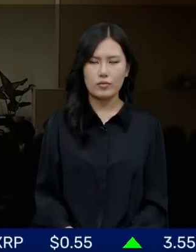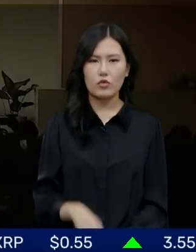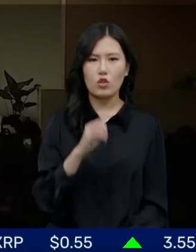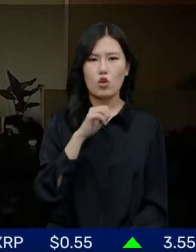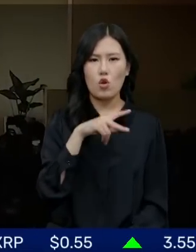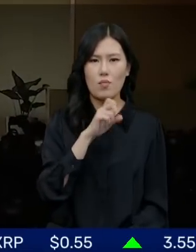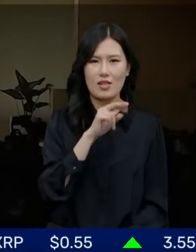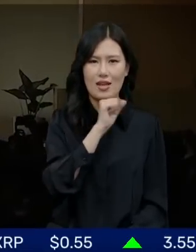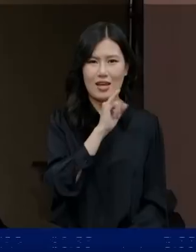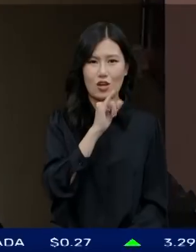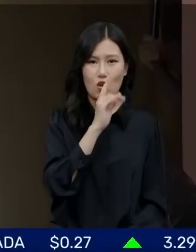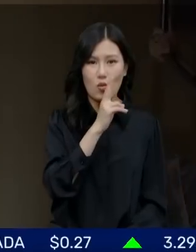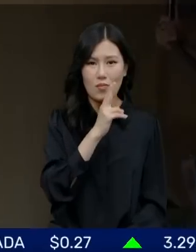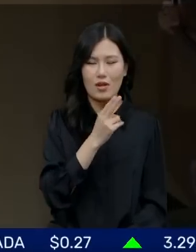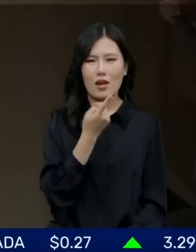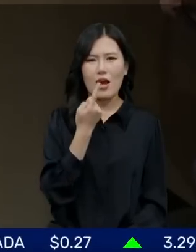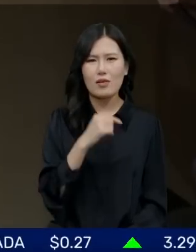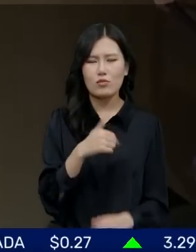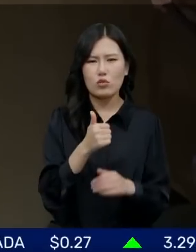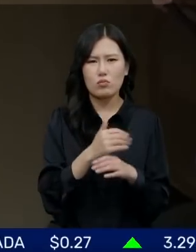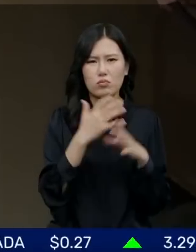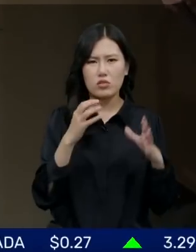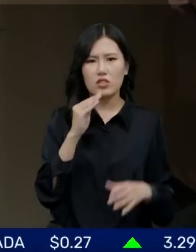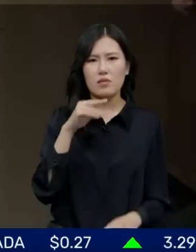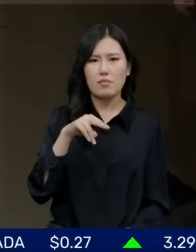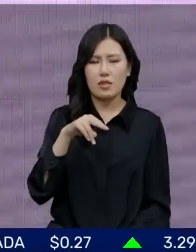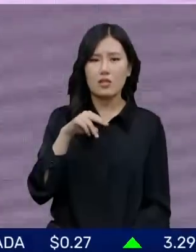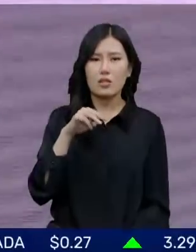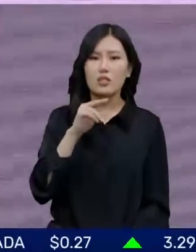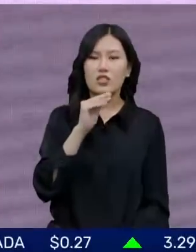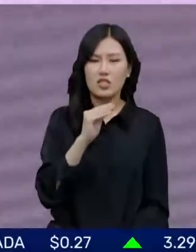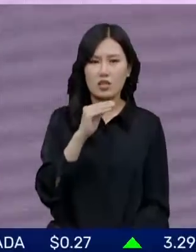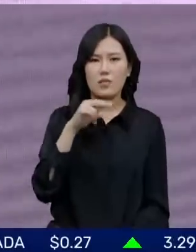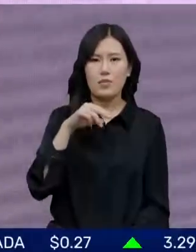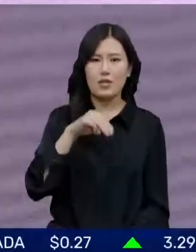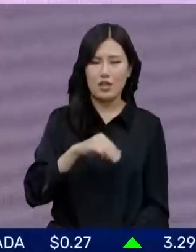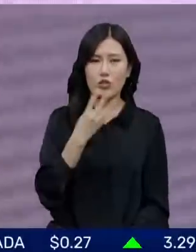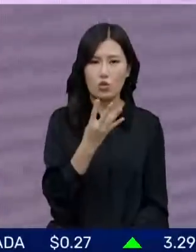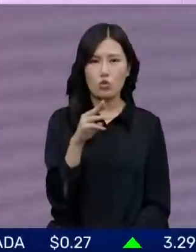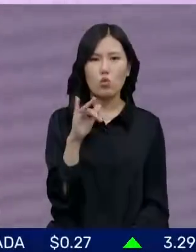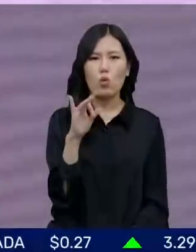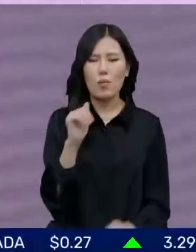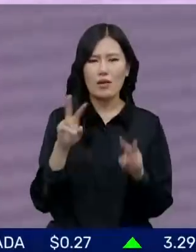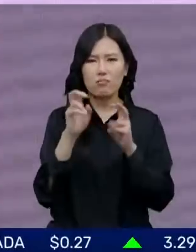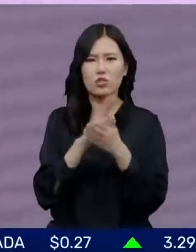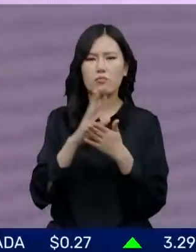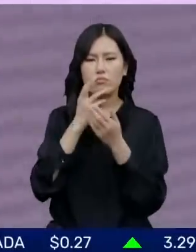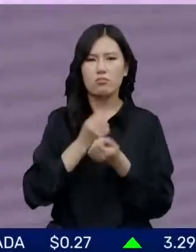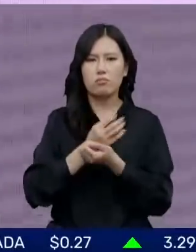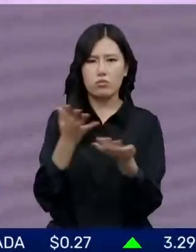OpenAI хамгийн хүчрэхэг том хэлний модель GPT-4 турба хувилбарыг танилцууллаа. GPT-4 турбагийн контекстийн